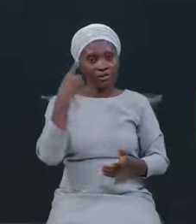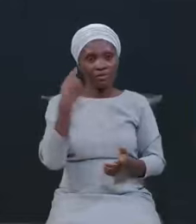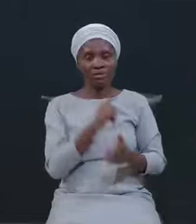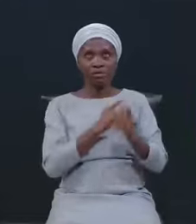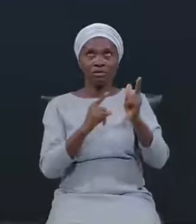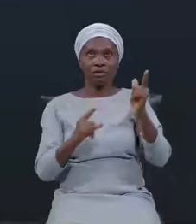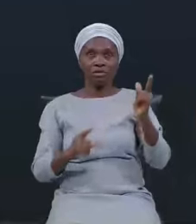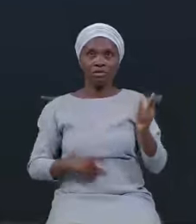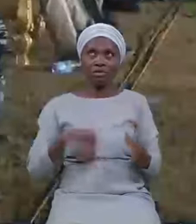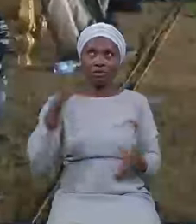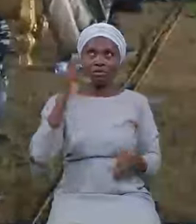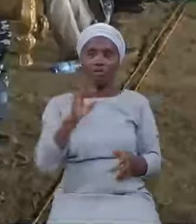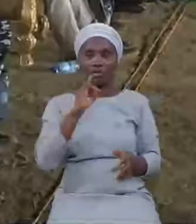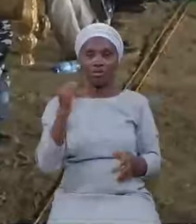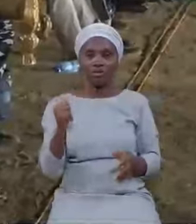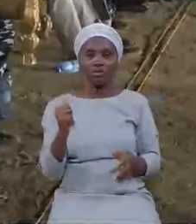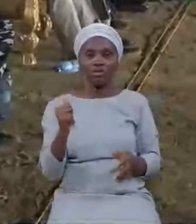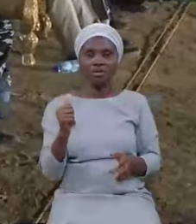11. Psaume 84.